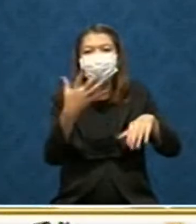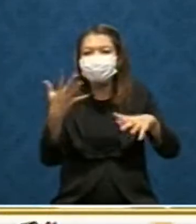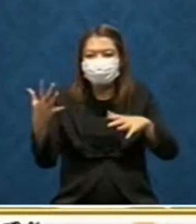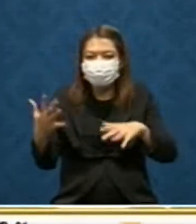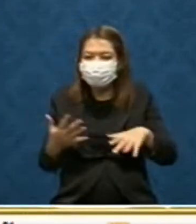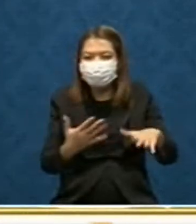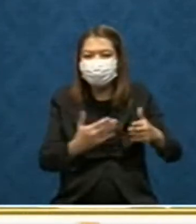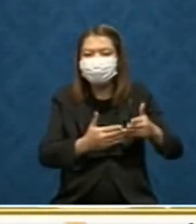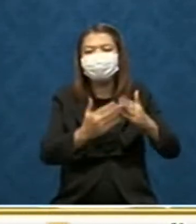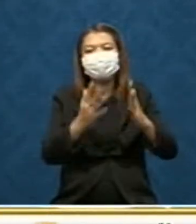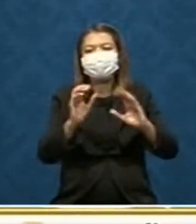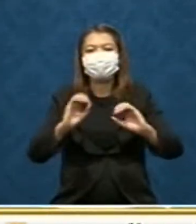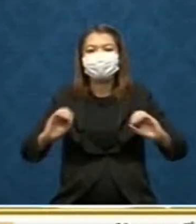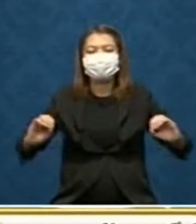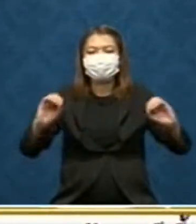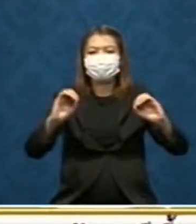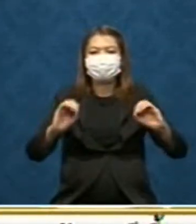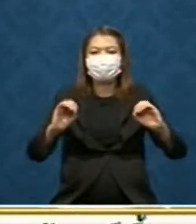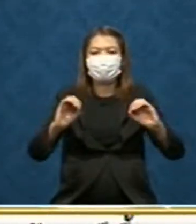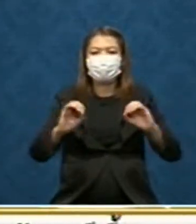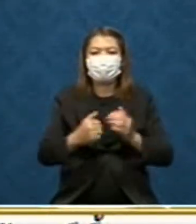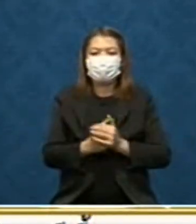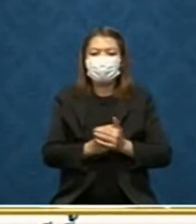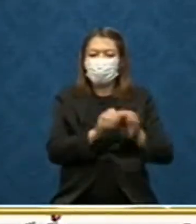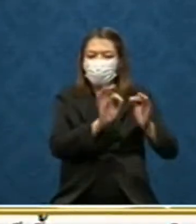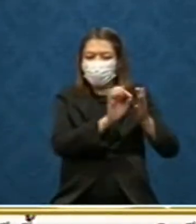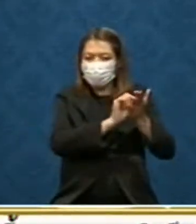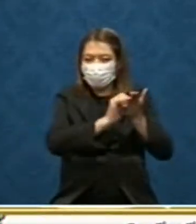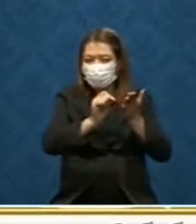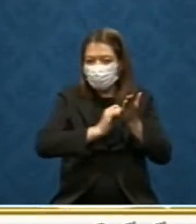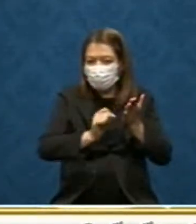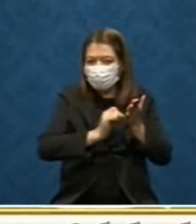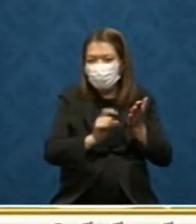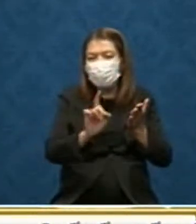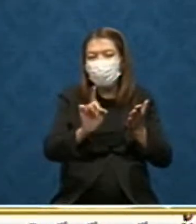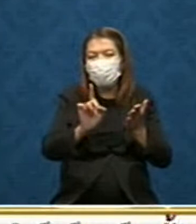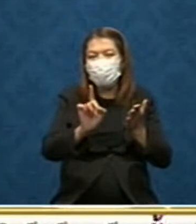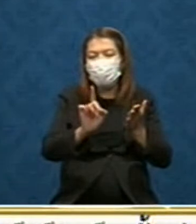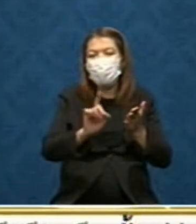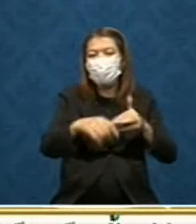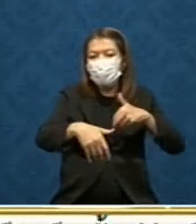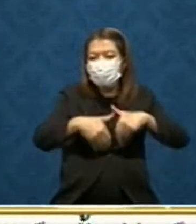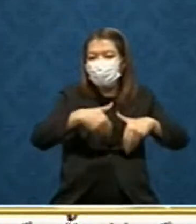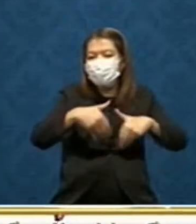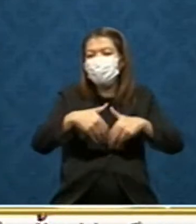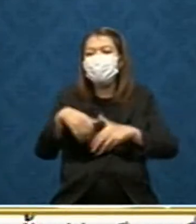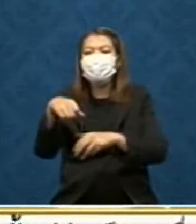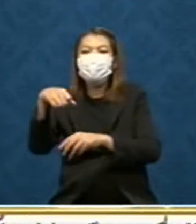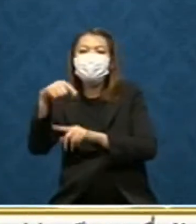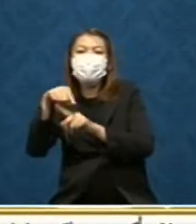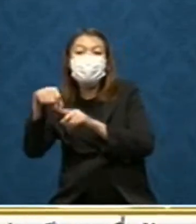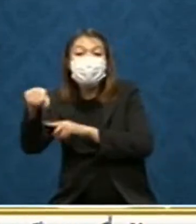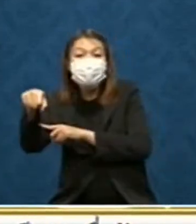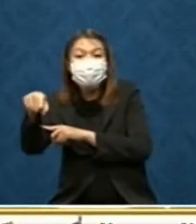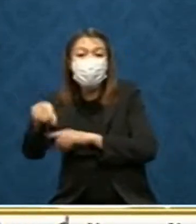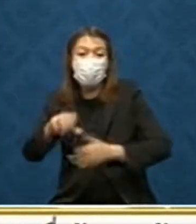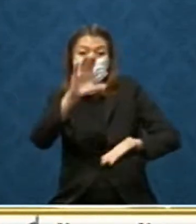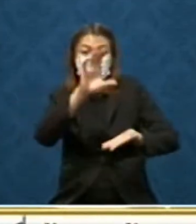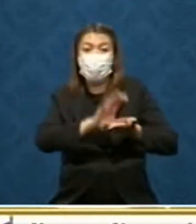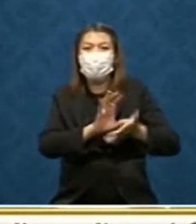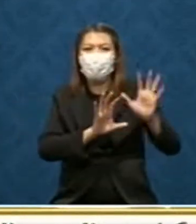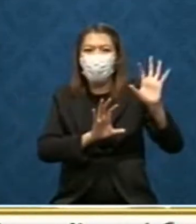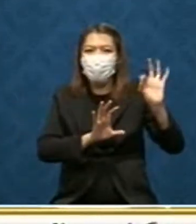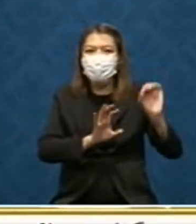ทำไมไม่เกิดก็ไปเขียนเงินไขไ้ ไม่ใหเกิดก็บอกว่าให้ชุมจน 10%ทุน 90